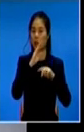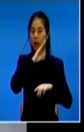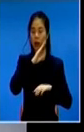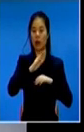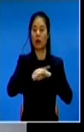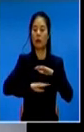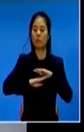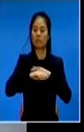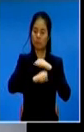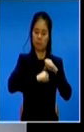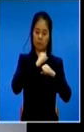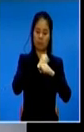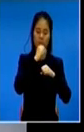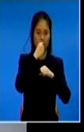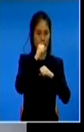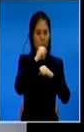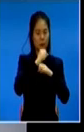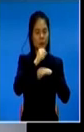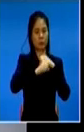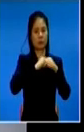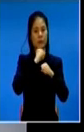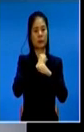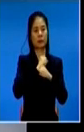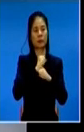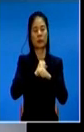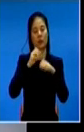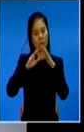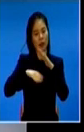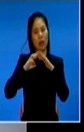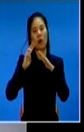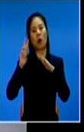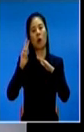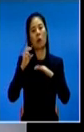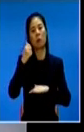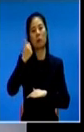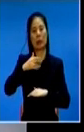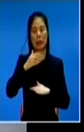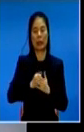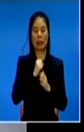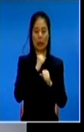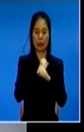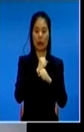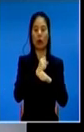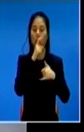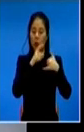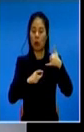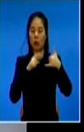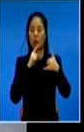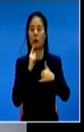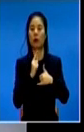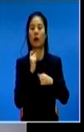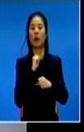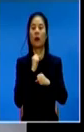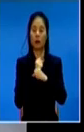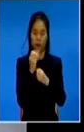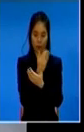6เนี่ยไม่ได้นะครับแต่ผลการประเมินที่คุณยังไม่ได้รับการพิจารณาในครั้งนี้เก็บไว้ใช้ตลอดไป